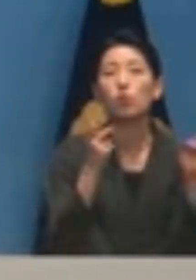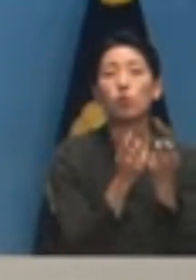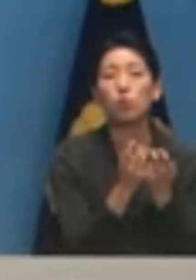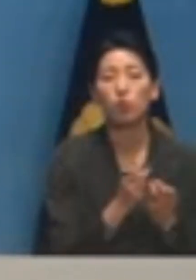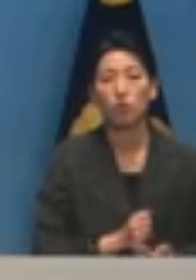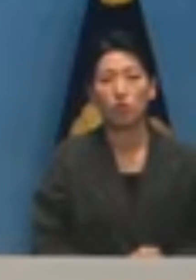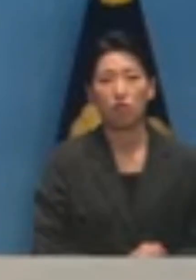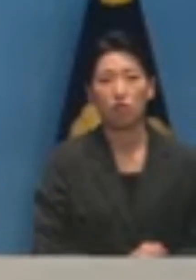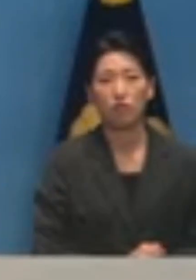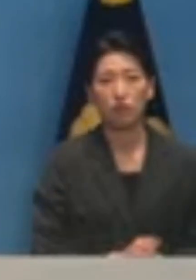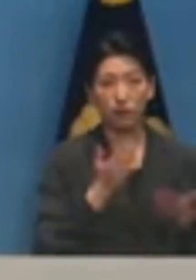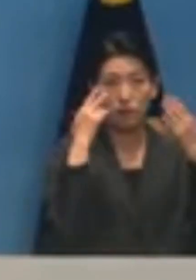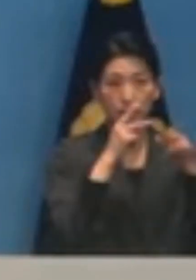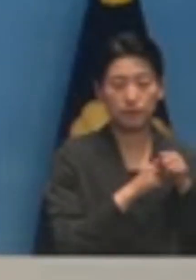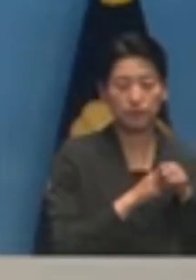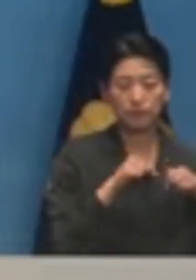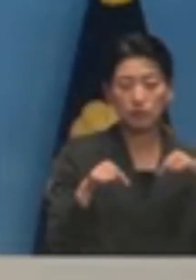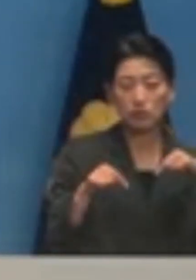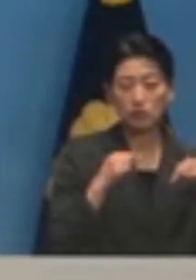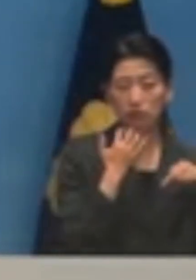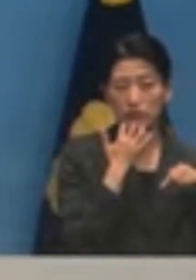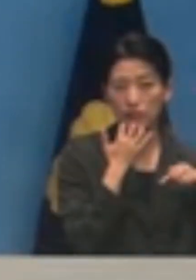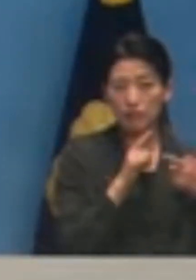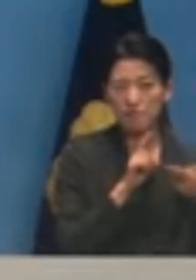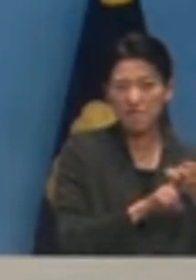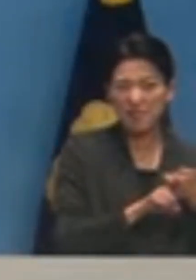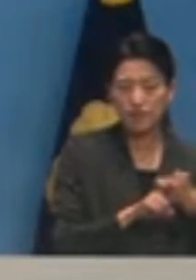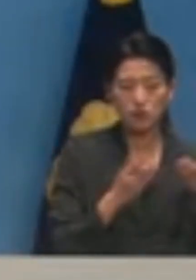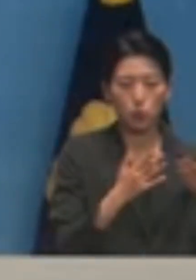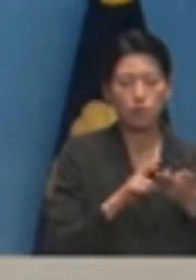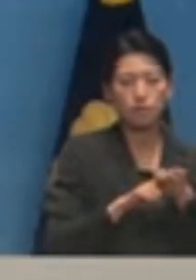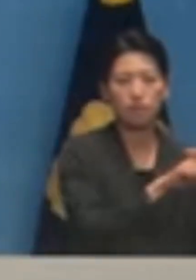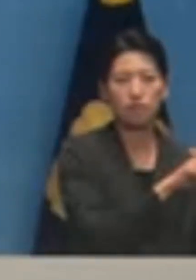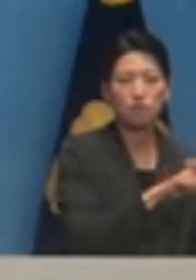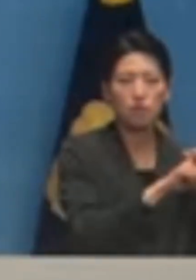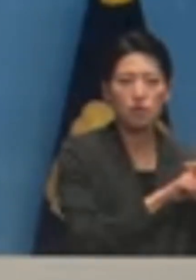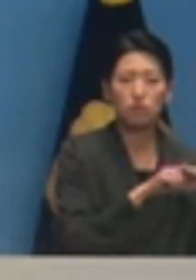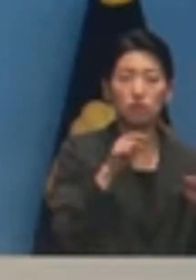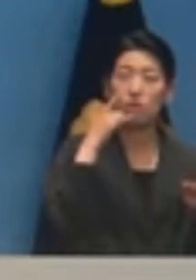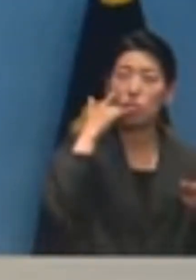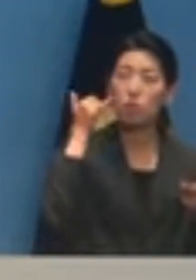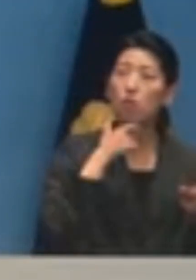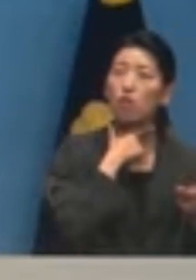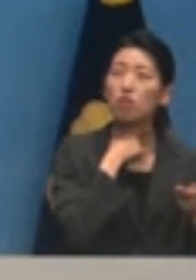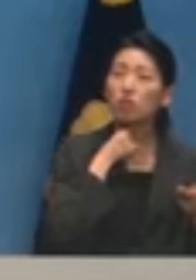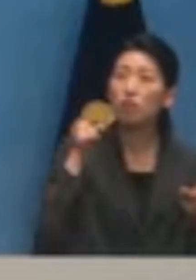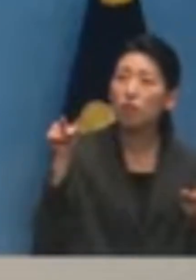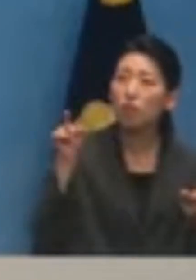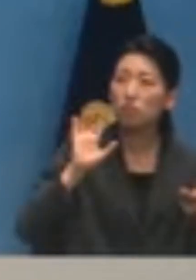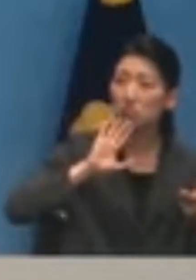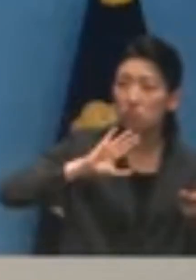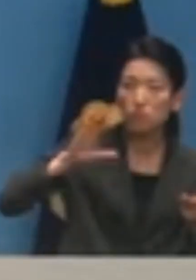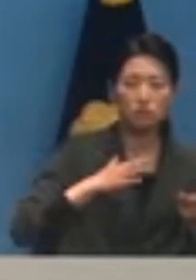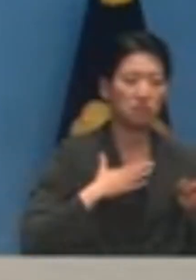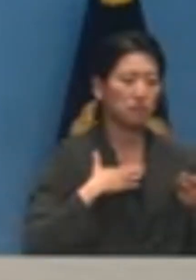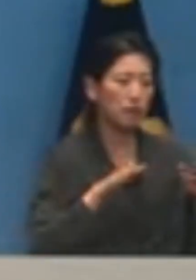편향된 사상을 가진 교사들이 노조를 결성하여 학부모들이 원치 않는 교육으로 아이들을 망치고